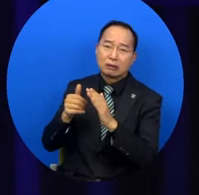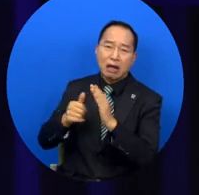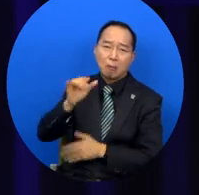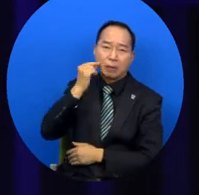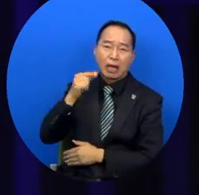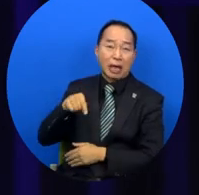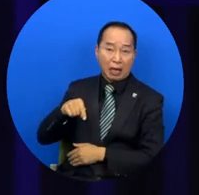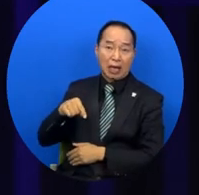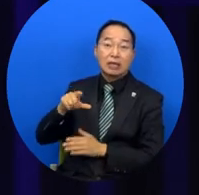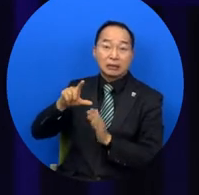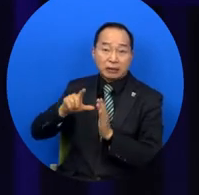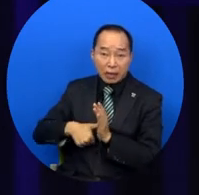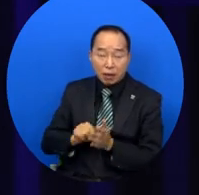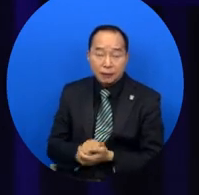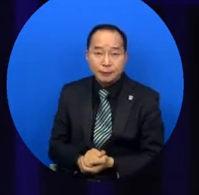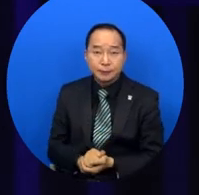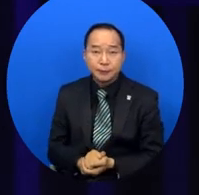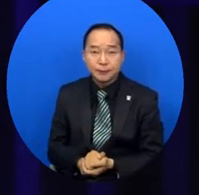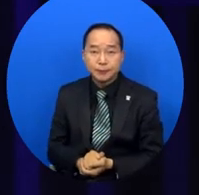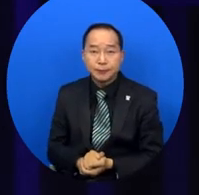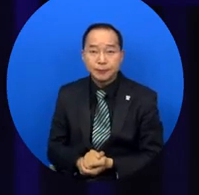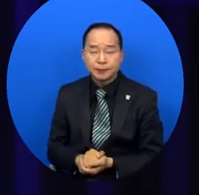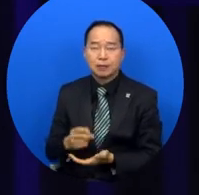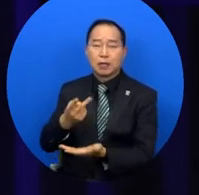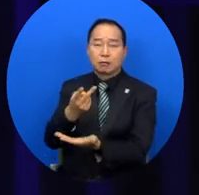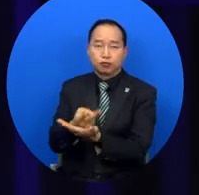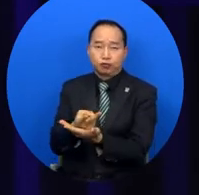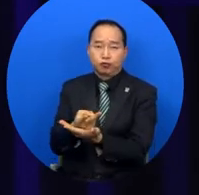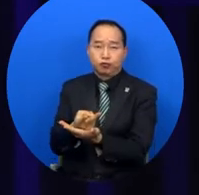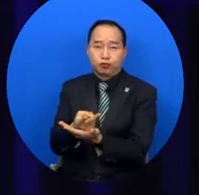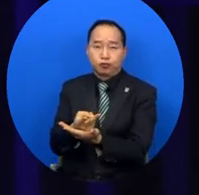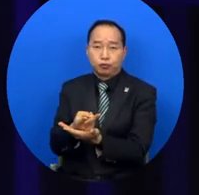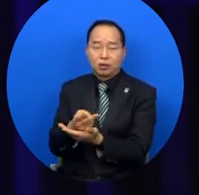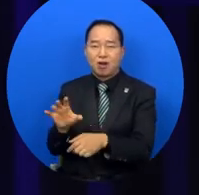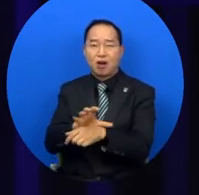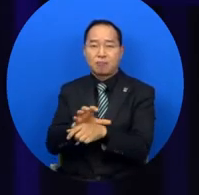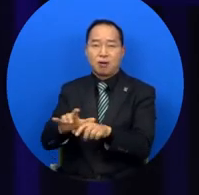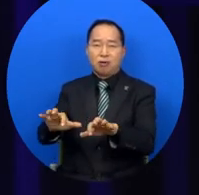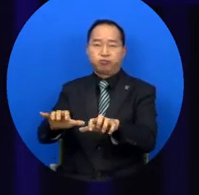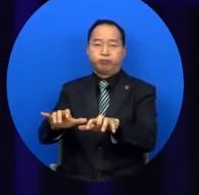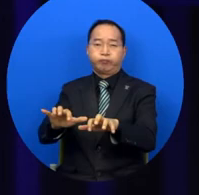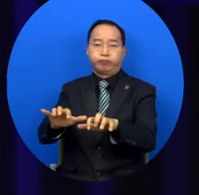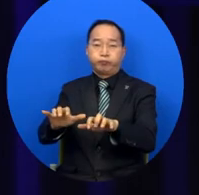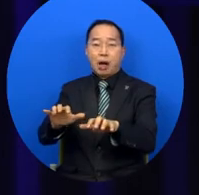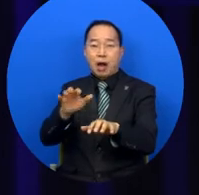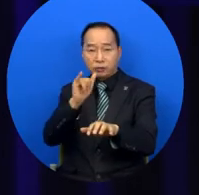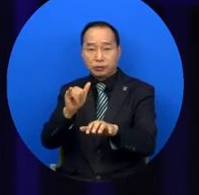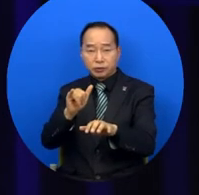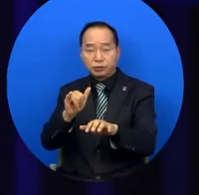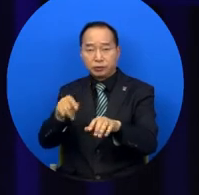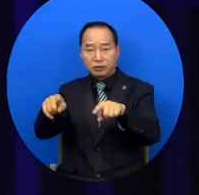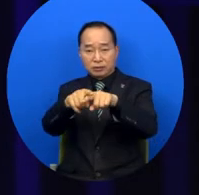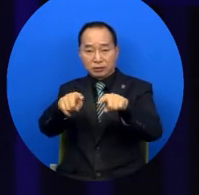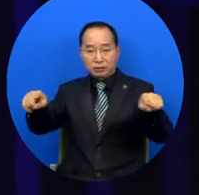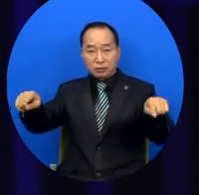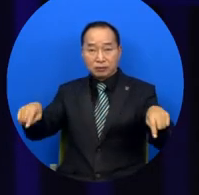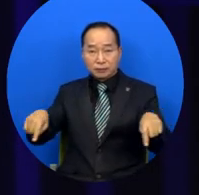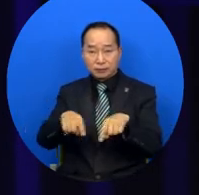못 했을 때 밖에도 못 나오고 사람도 못 만나고 내 혼자 있을 때 그 누워서 컴퓨터를 쓸 수